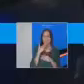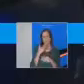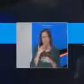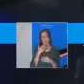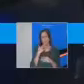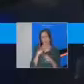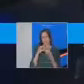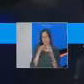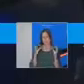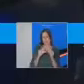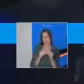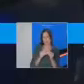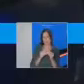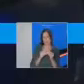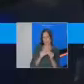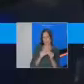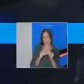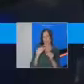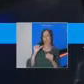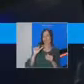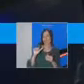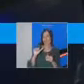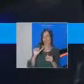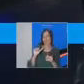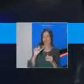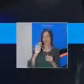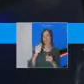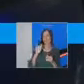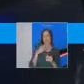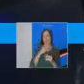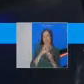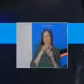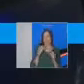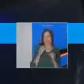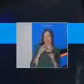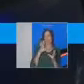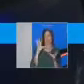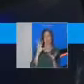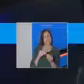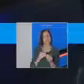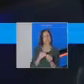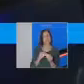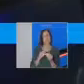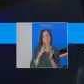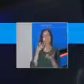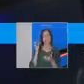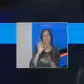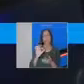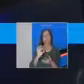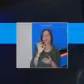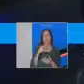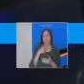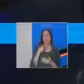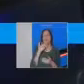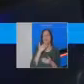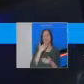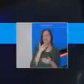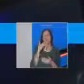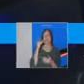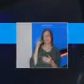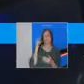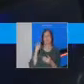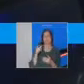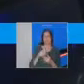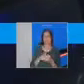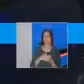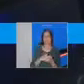מדברים המון על היהודים, אני מתחיל עם אביגיל, עם אביטל ברשותך. אביטל, בסך הכל, מה האחוז של הקול היהודי